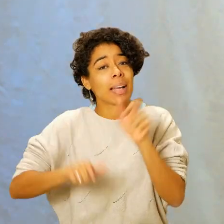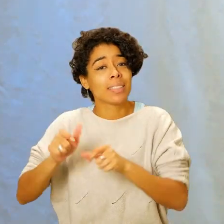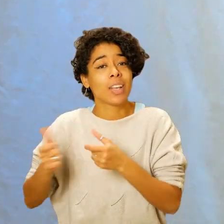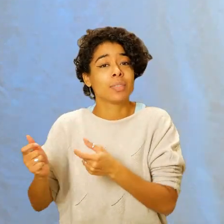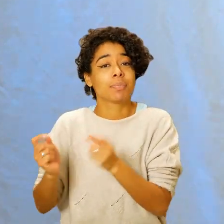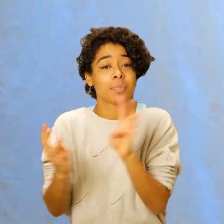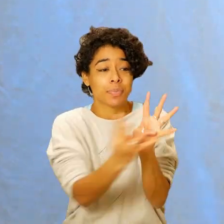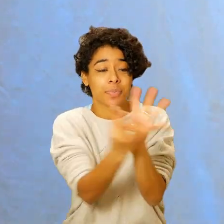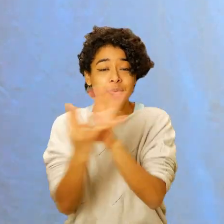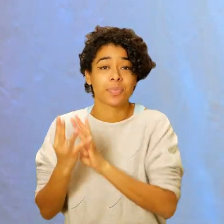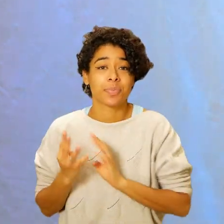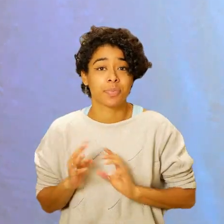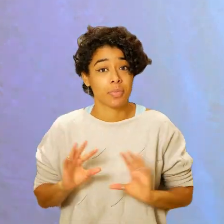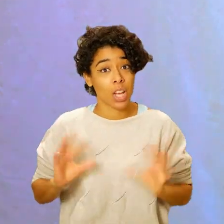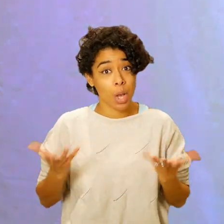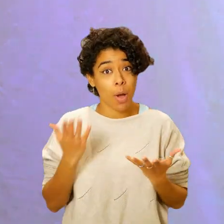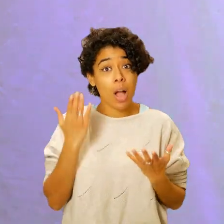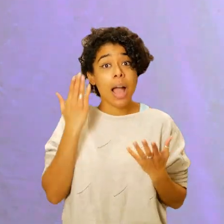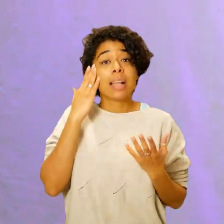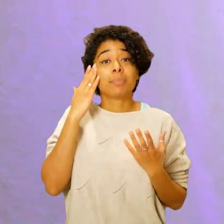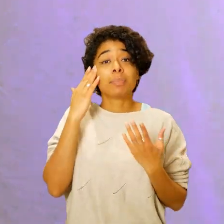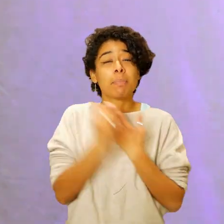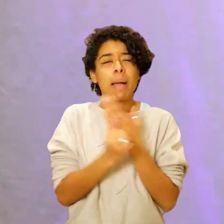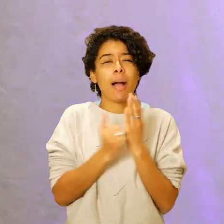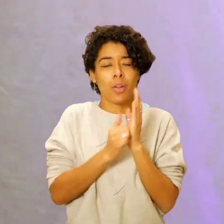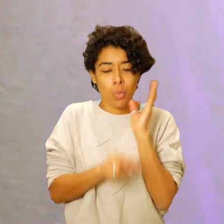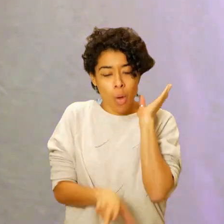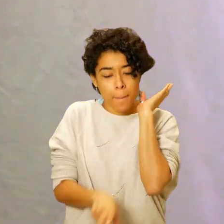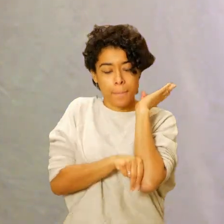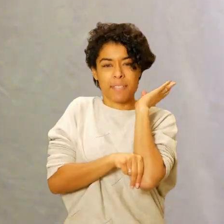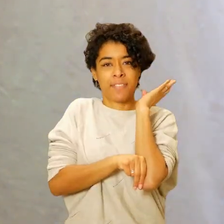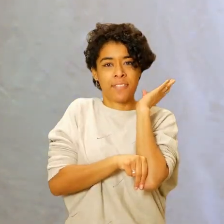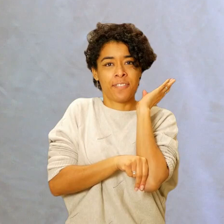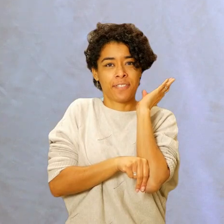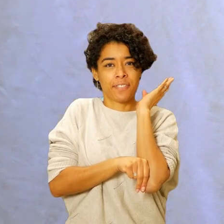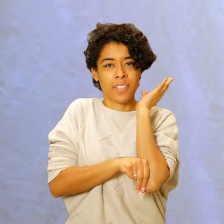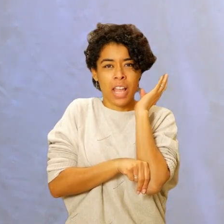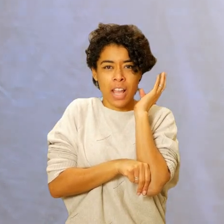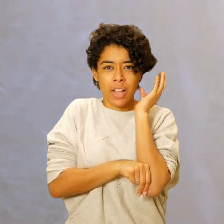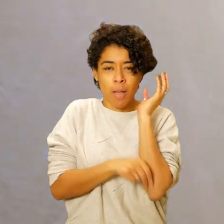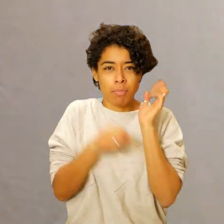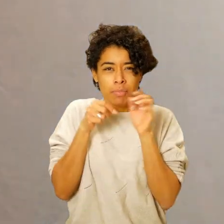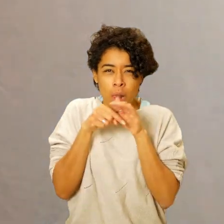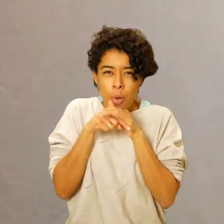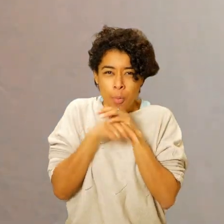ça dans nos vies? C'est quand on s'enracine dans la parole de Dieu. Et l'adversaire veut